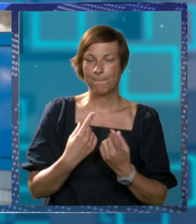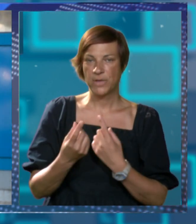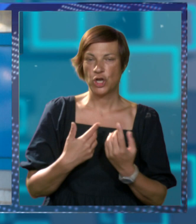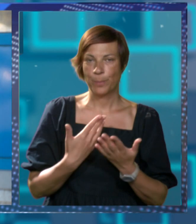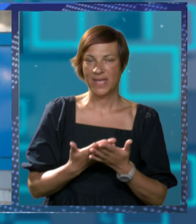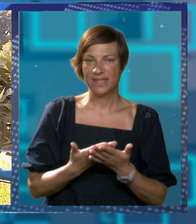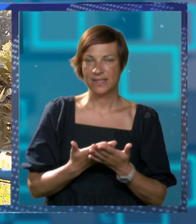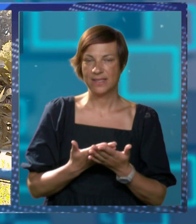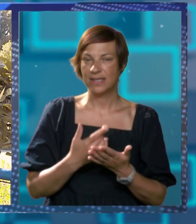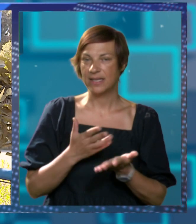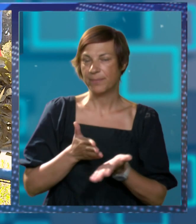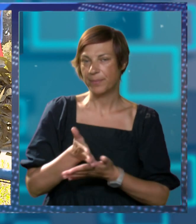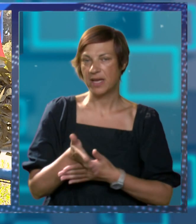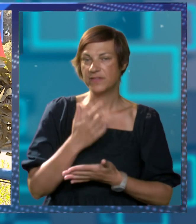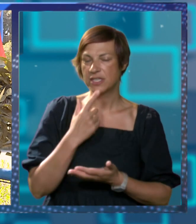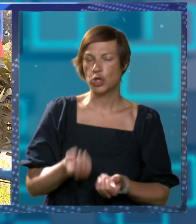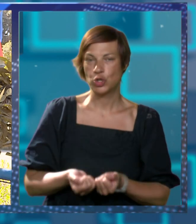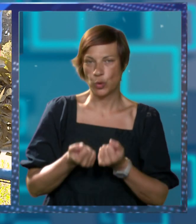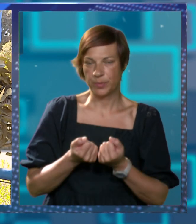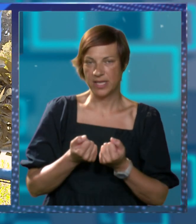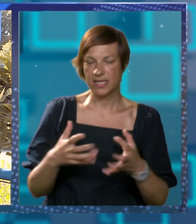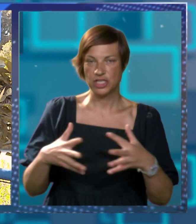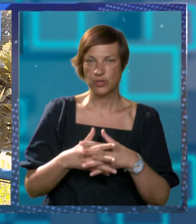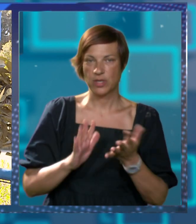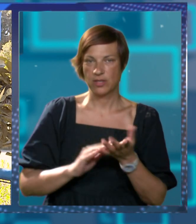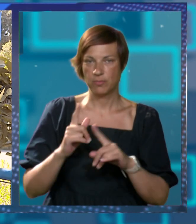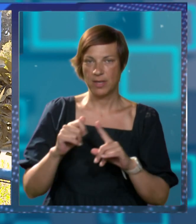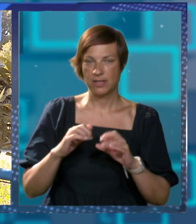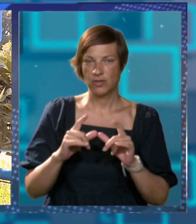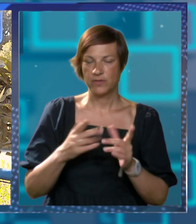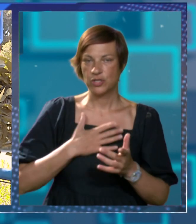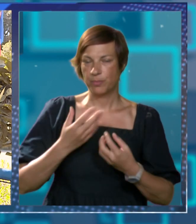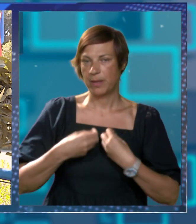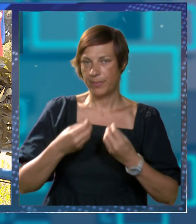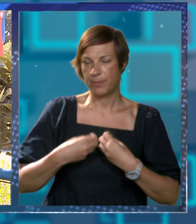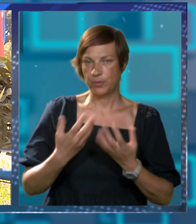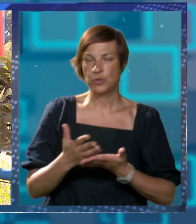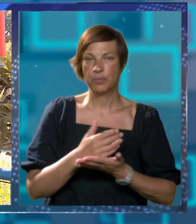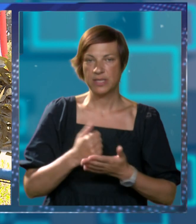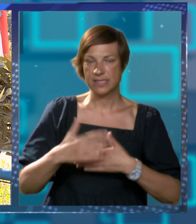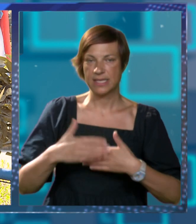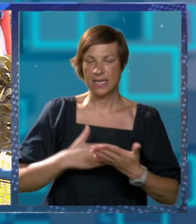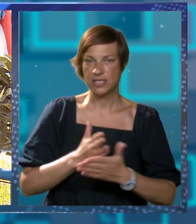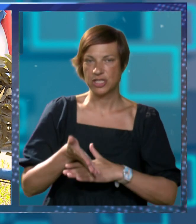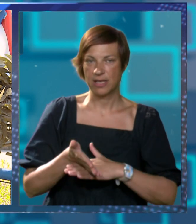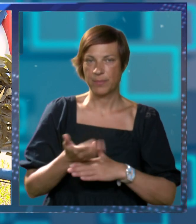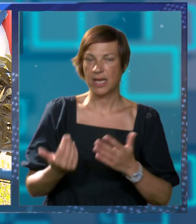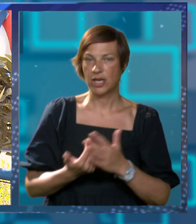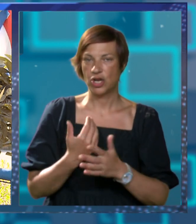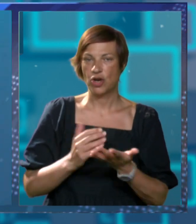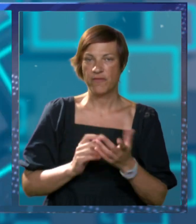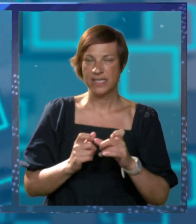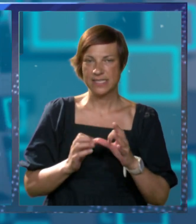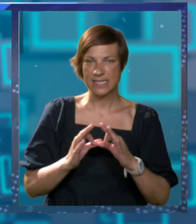prometni pravci koji su opterećeni u gradu Metkoviću, mi preporučujemo da se koristi granični prijelaz Nova Sela.